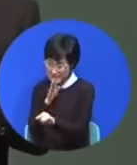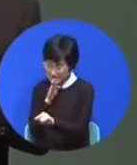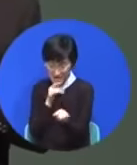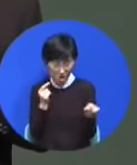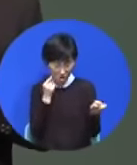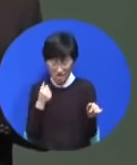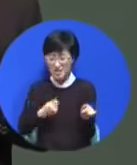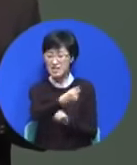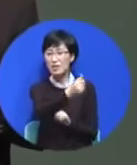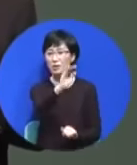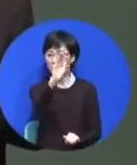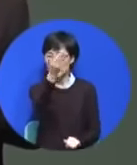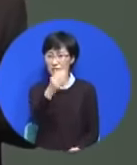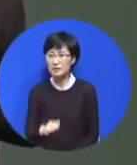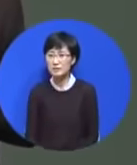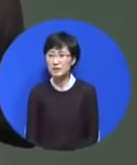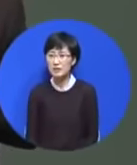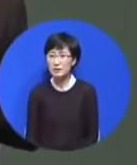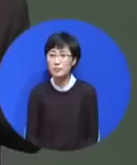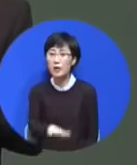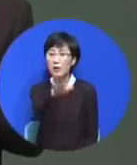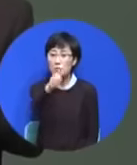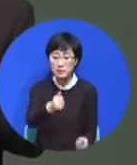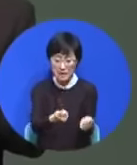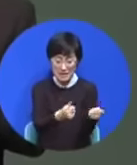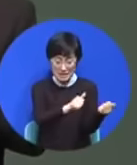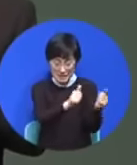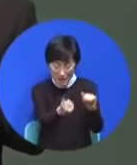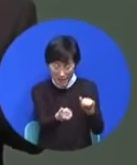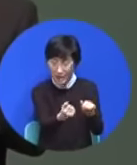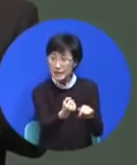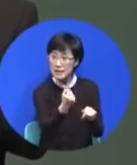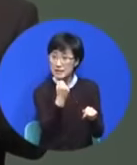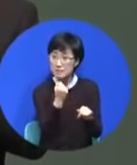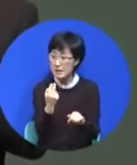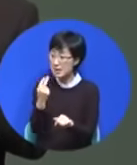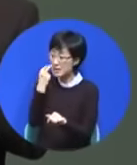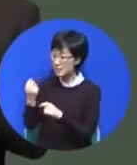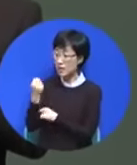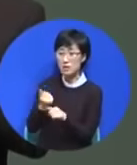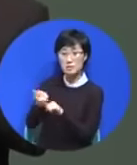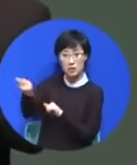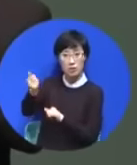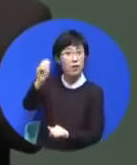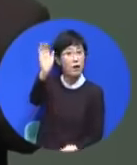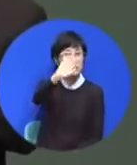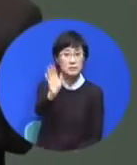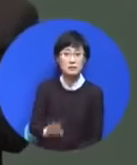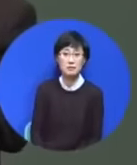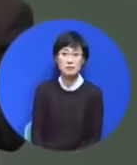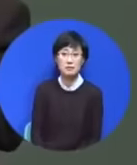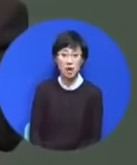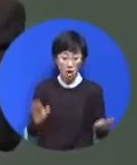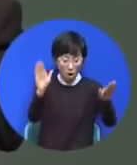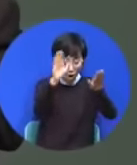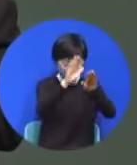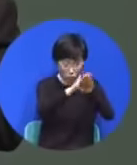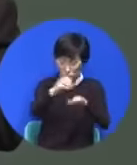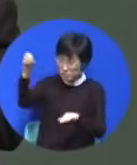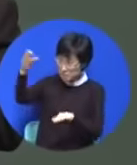이겁니까 사망이 생명을이긴 적이 없어요 그렇잖아요 어두움이 빛을이긴